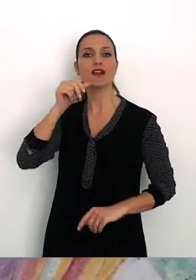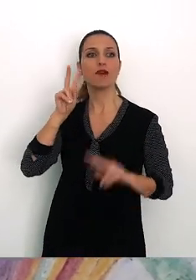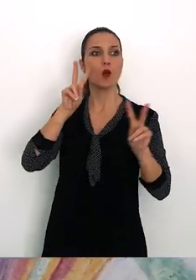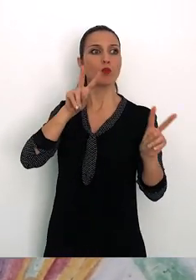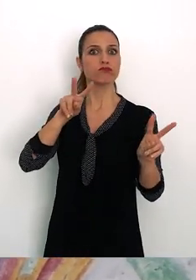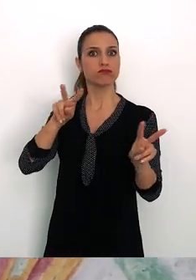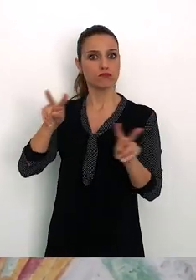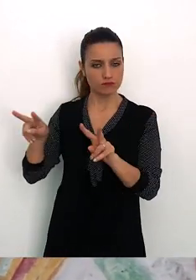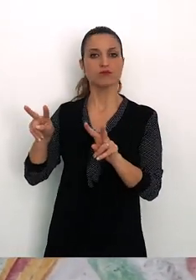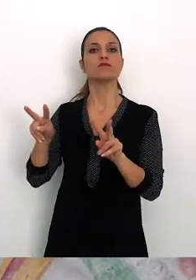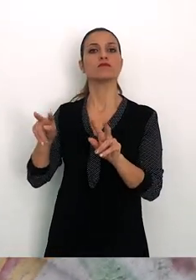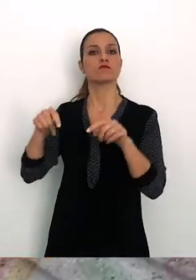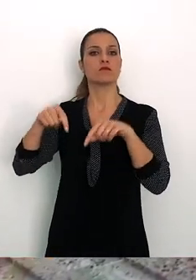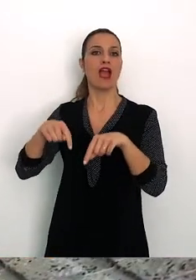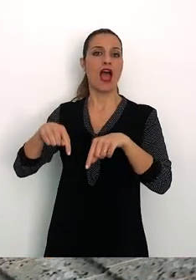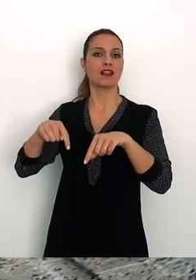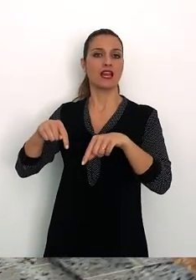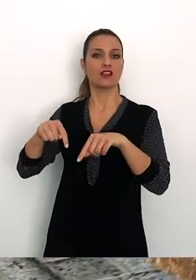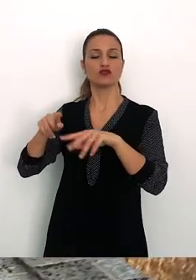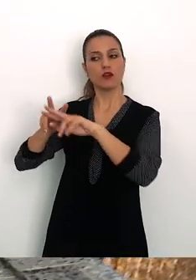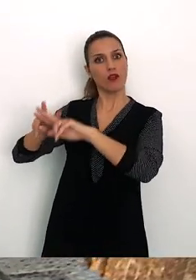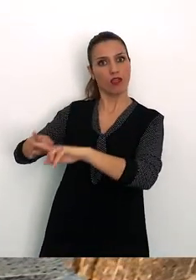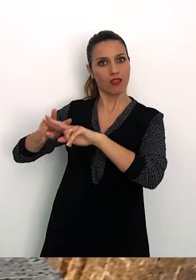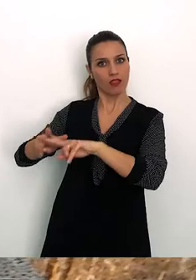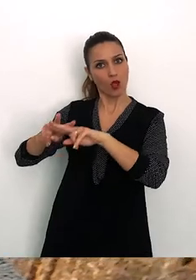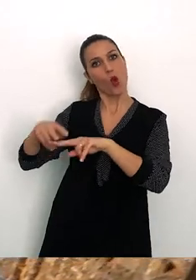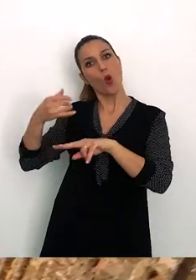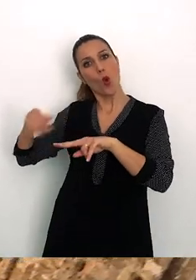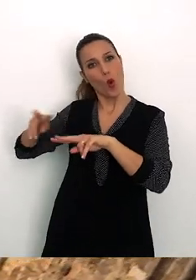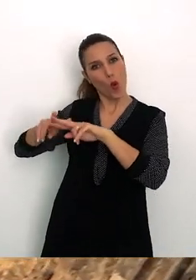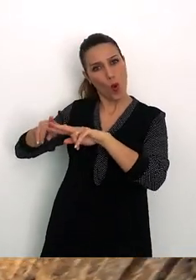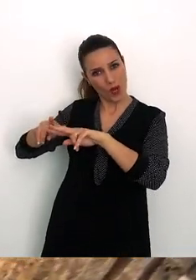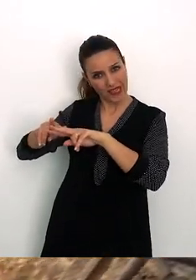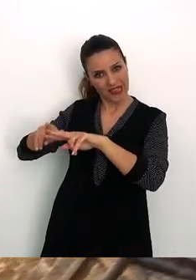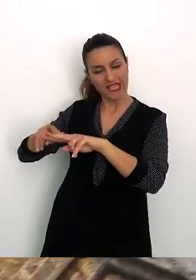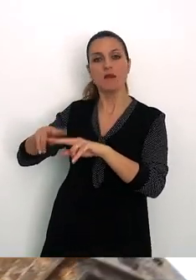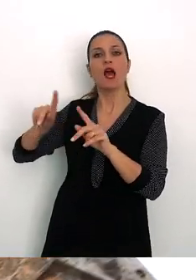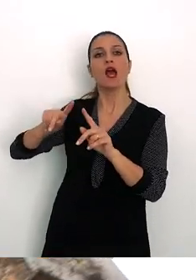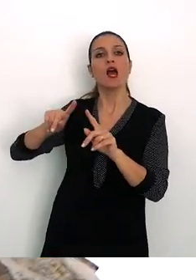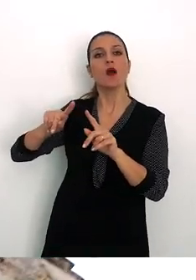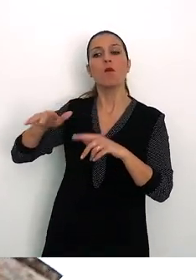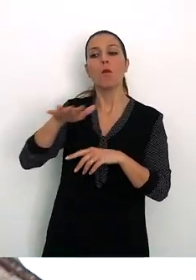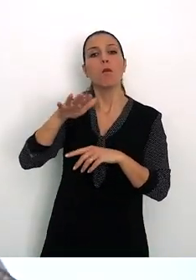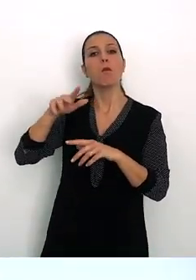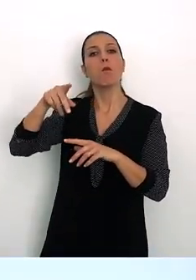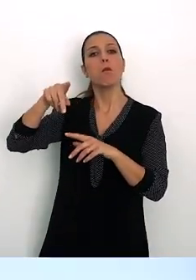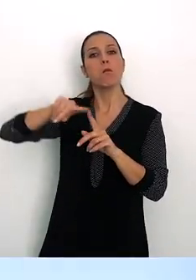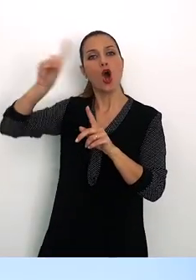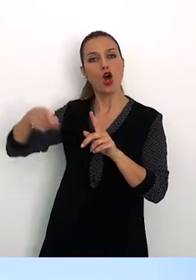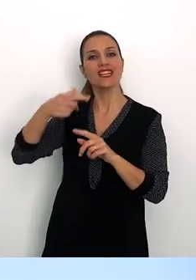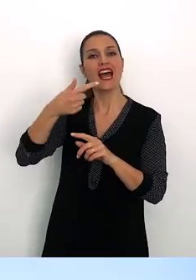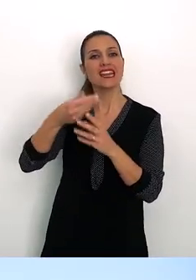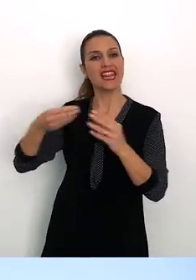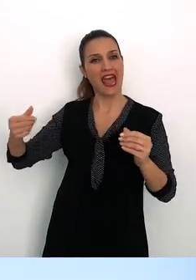di guardia e oggi rappresenta l'ultima parte che rimane ancora in piedi dell'intera struttura originaria di Porta Terra.